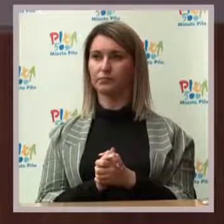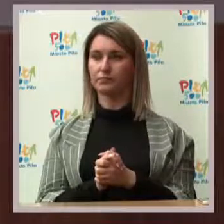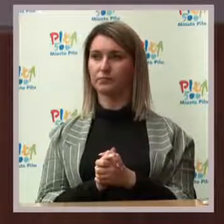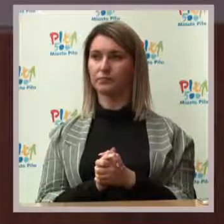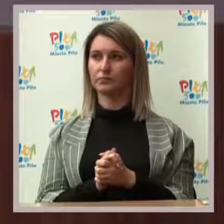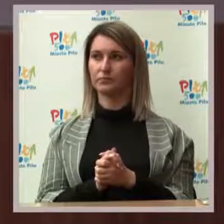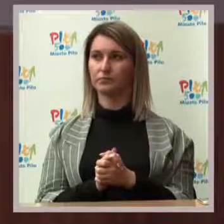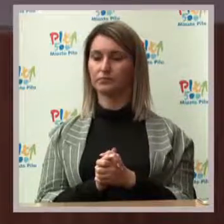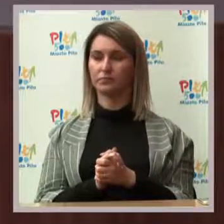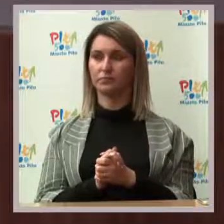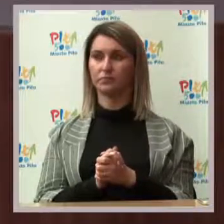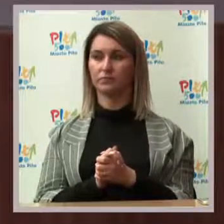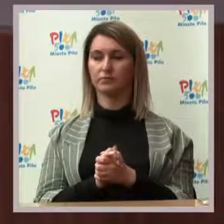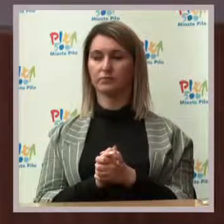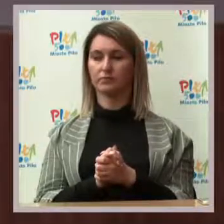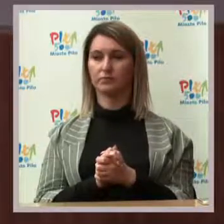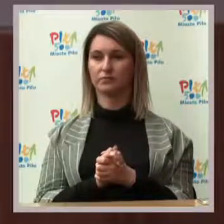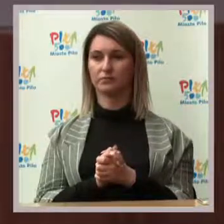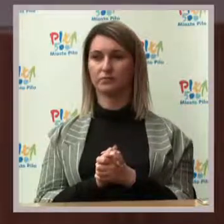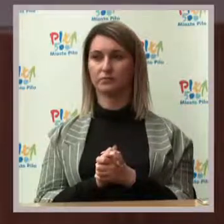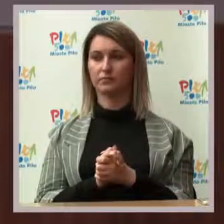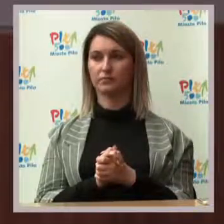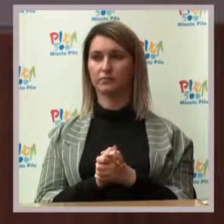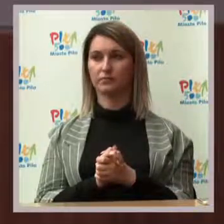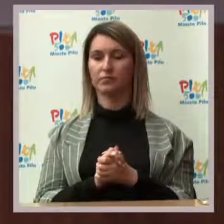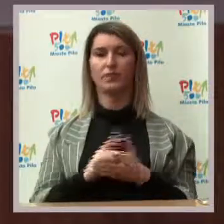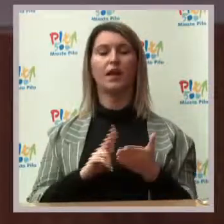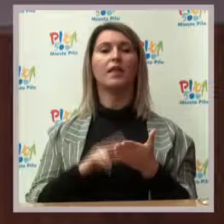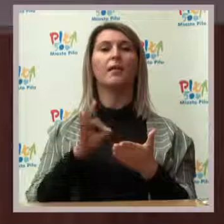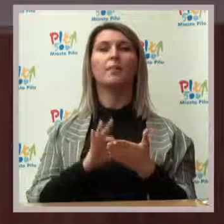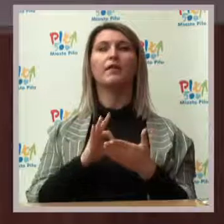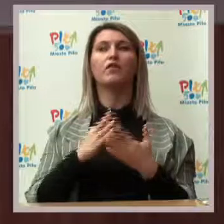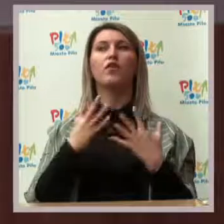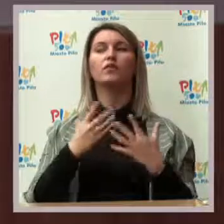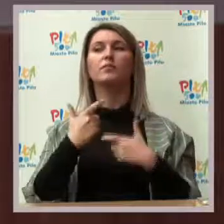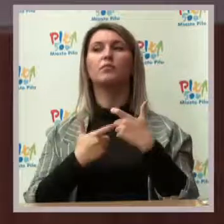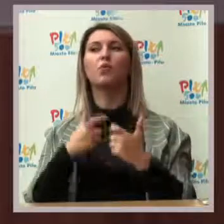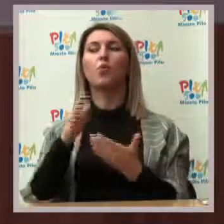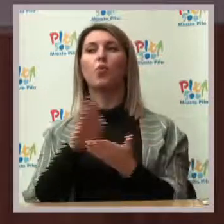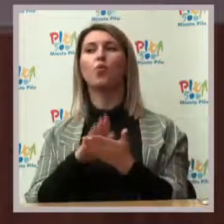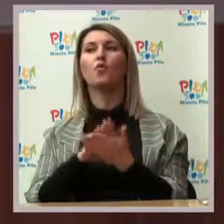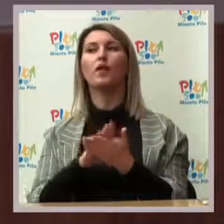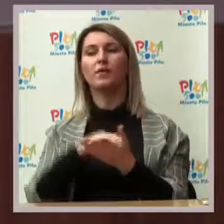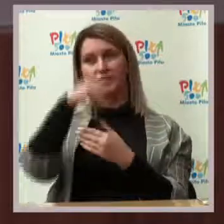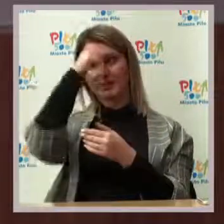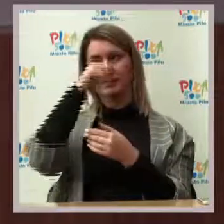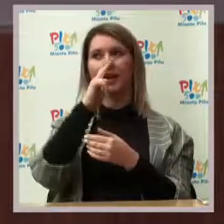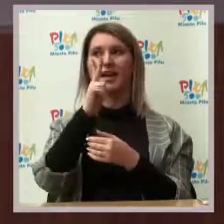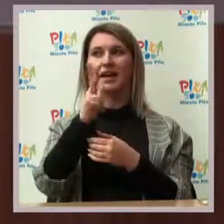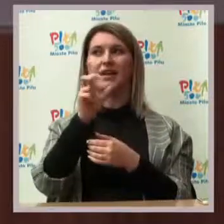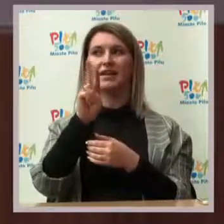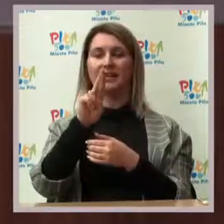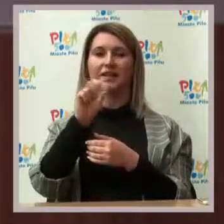projektów, które chcemy przeprowadzić, to na pewno wdrożenie uchwały krajobrazowej. To, co Państwo widzicie na